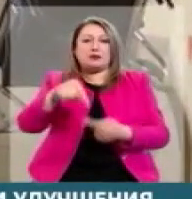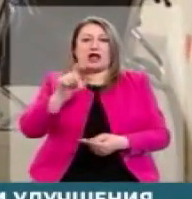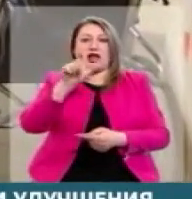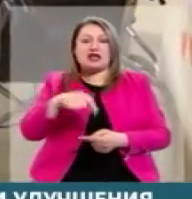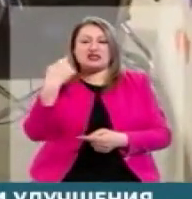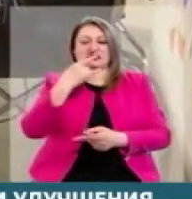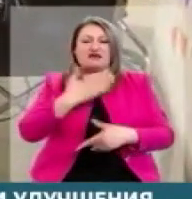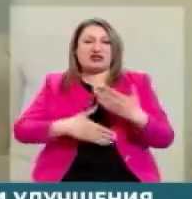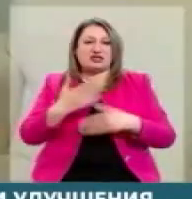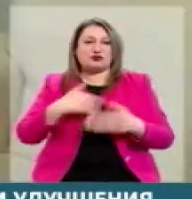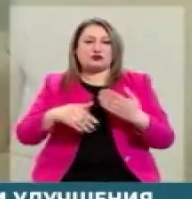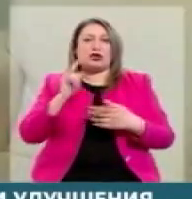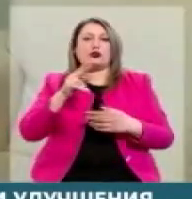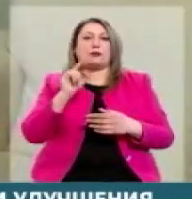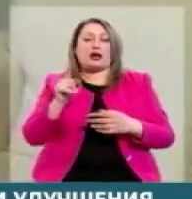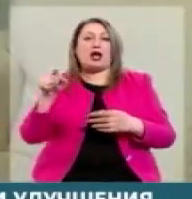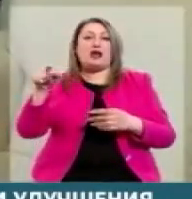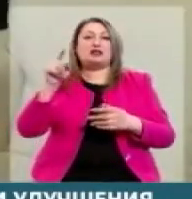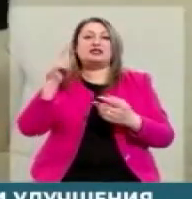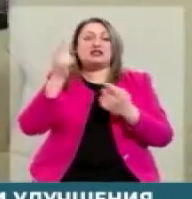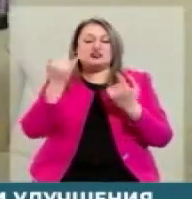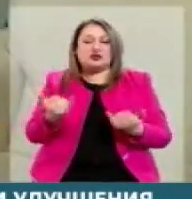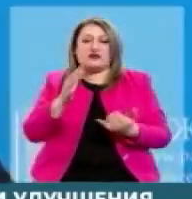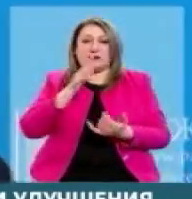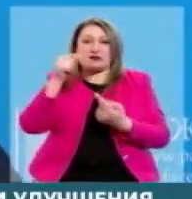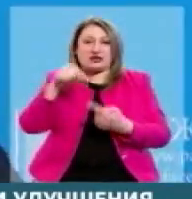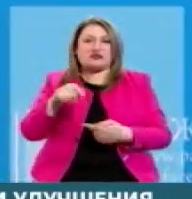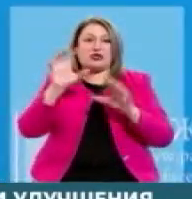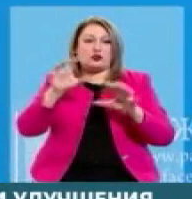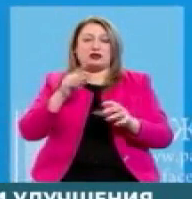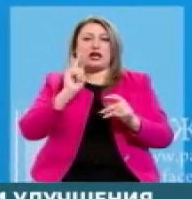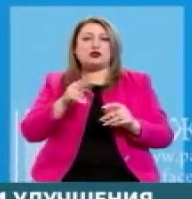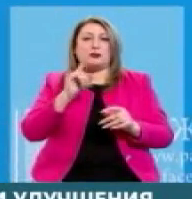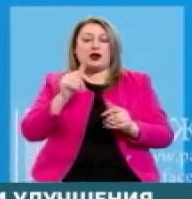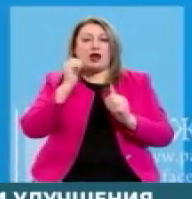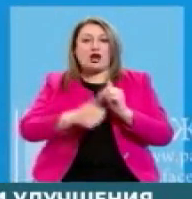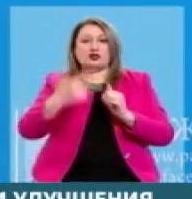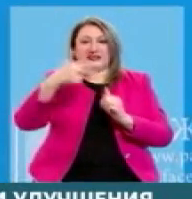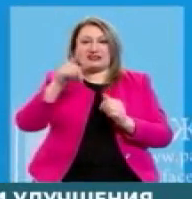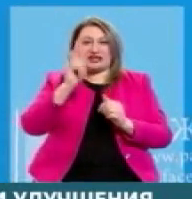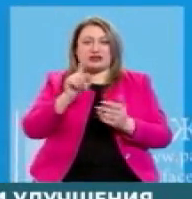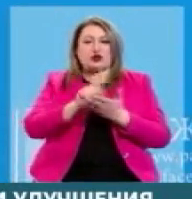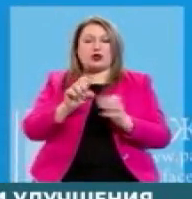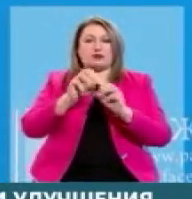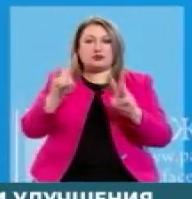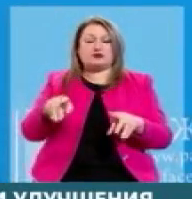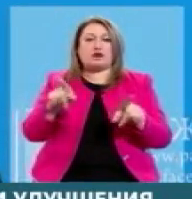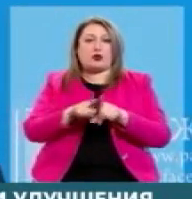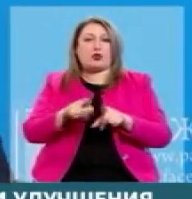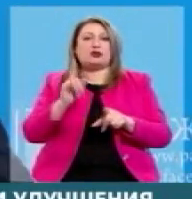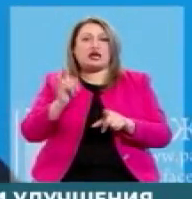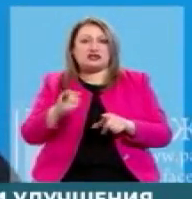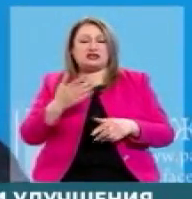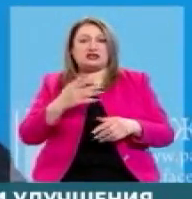лиц с инвалидностью. В настоящее время, в соответствии с действующим законодательством, таксопарки на каждые 30 такси должны обеспечивать такое